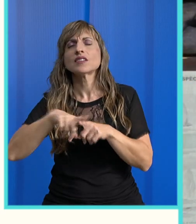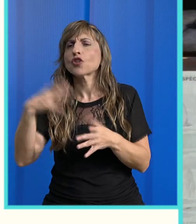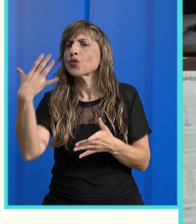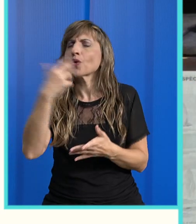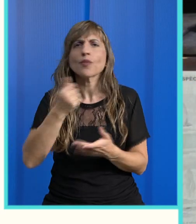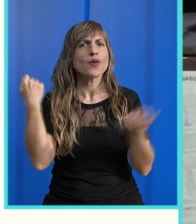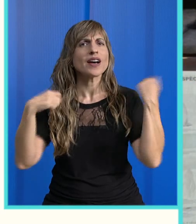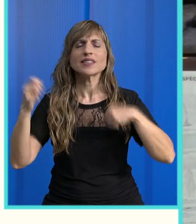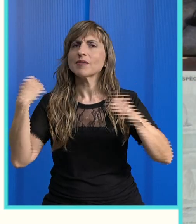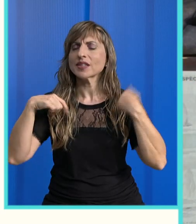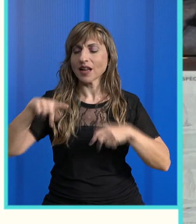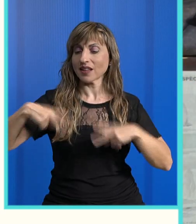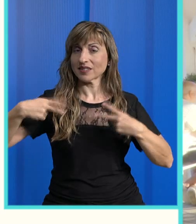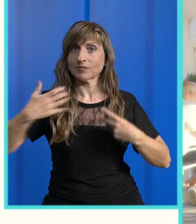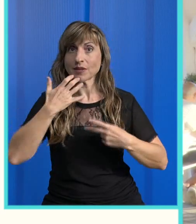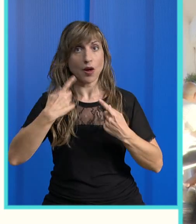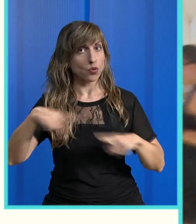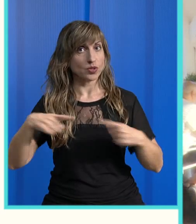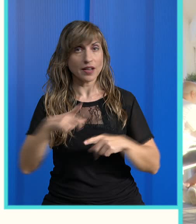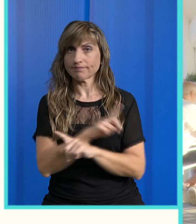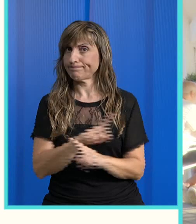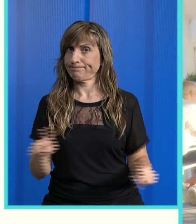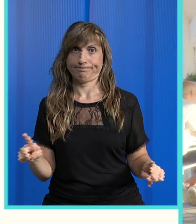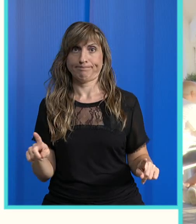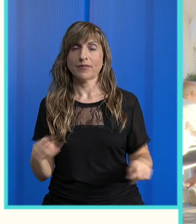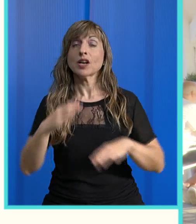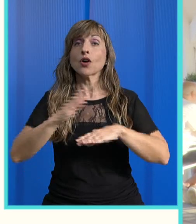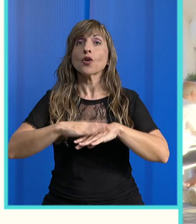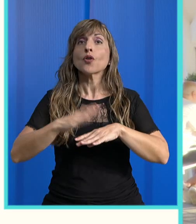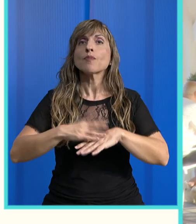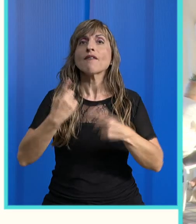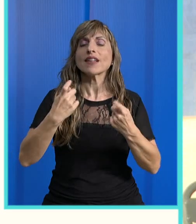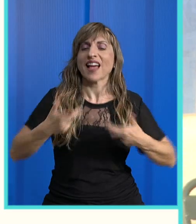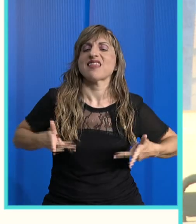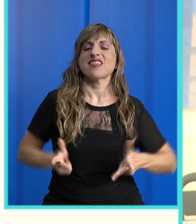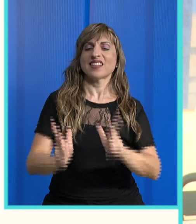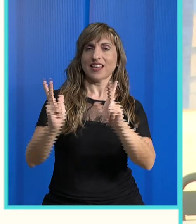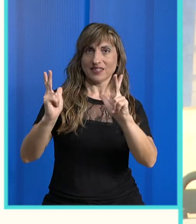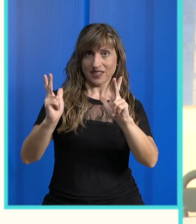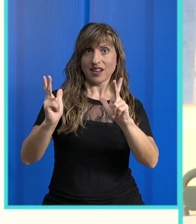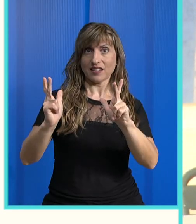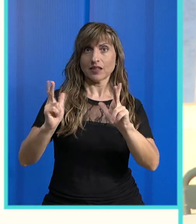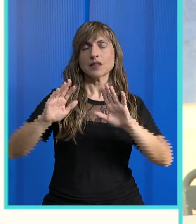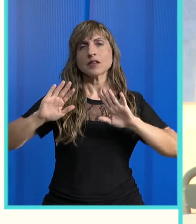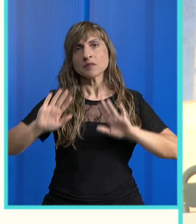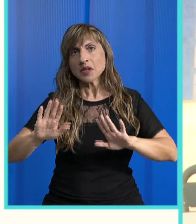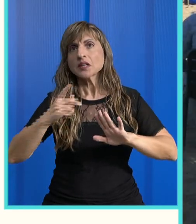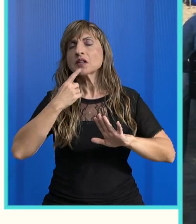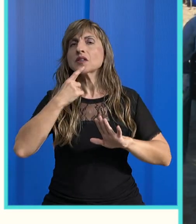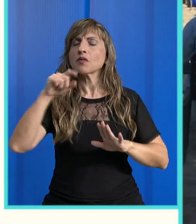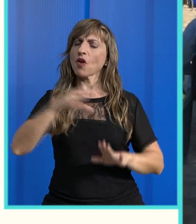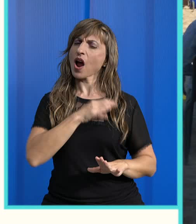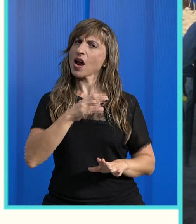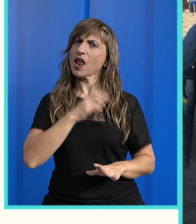a activitats als seus establiments, com ara concerts o esdeveniments, a causa de la falta de llicències. Tot i així, celebren la fidelitat del client badaloní,